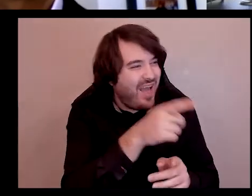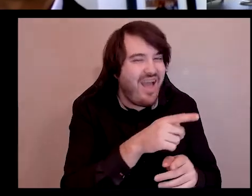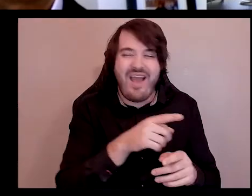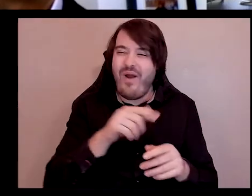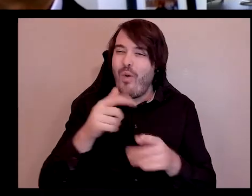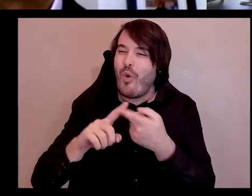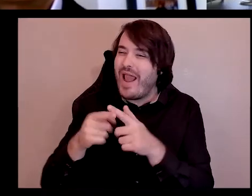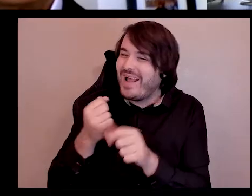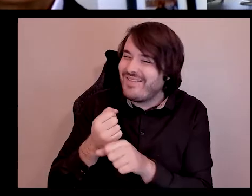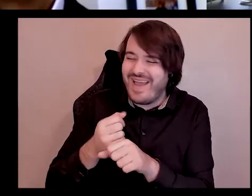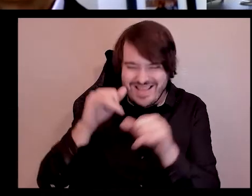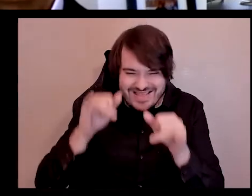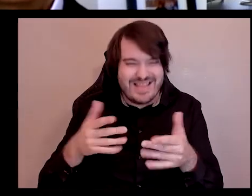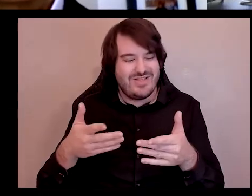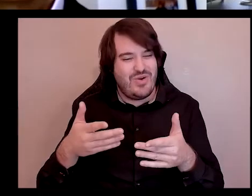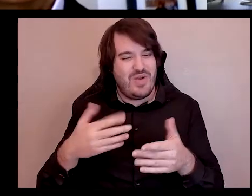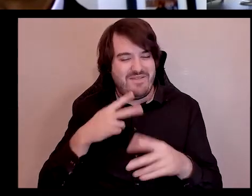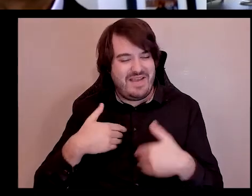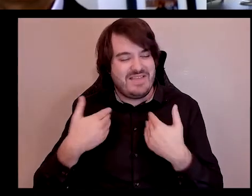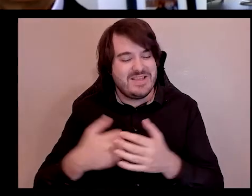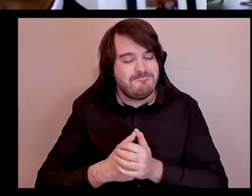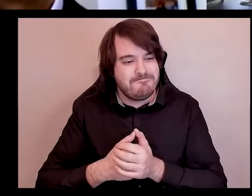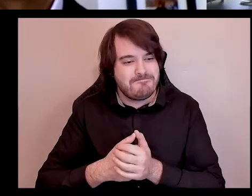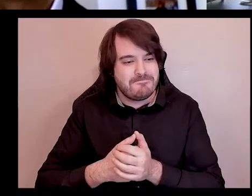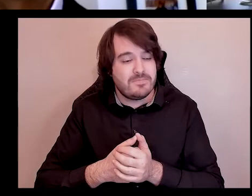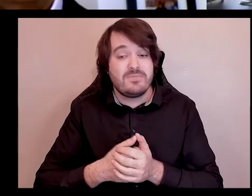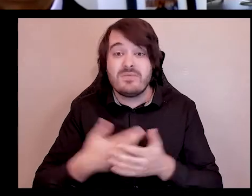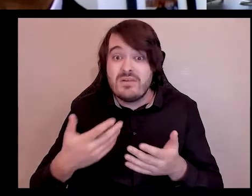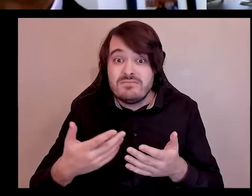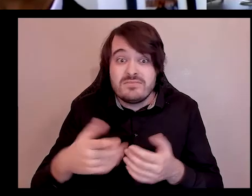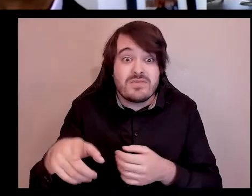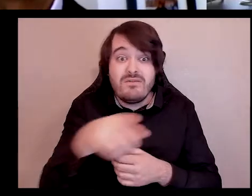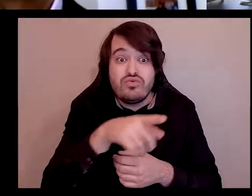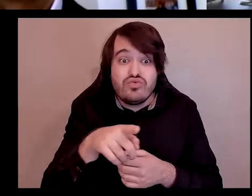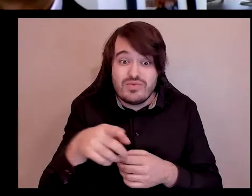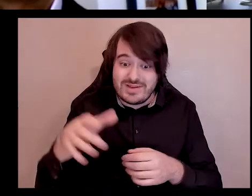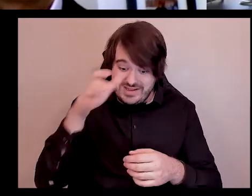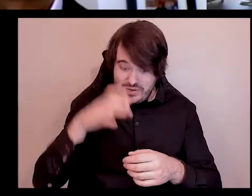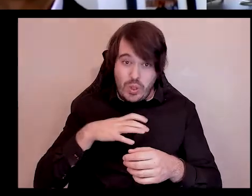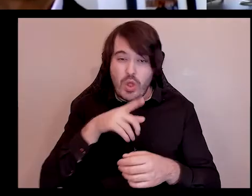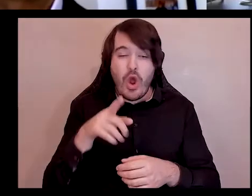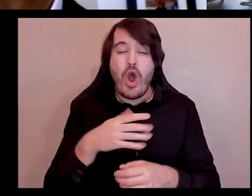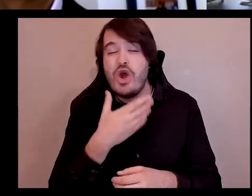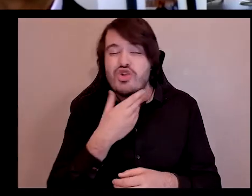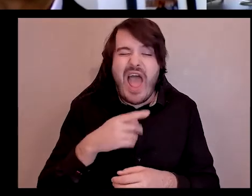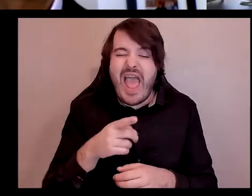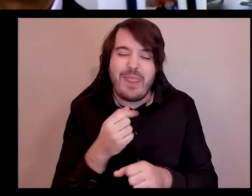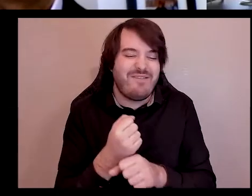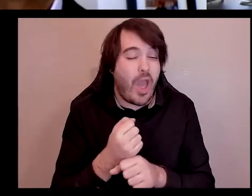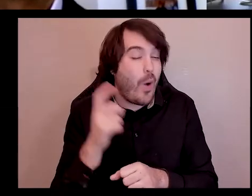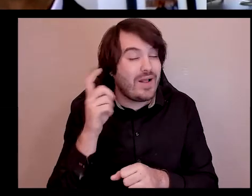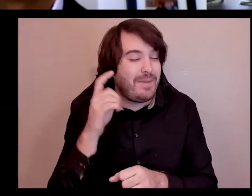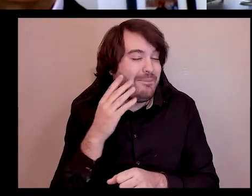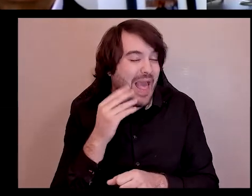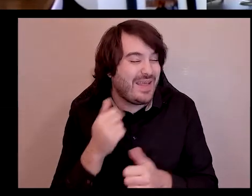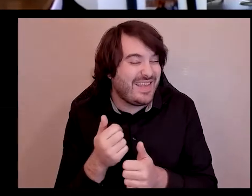travailleurs d'occuper un poste, d'enrichir ses connaissances, de les partager aussi avec des entreprises et des collègues de